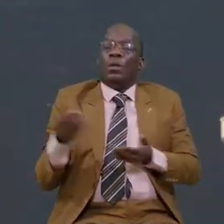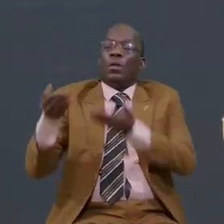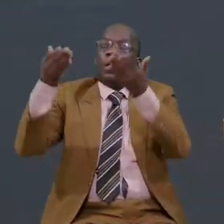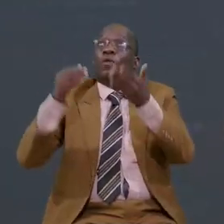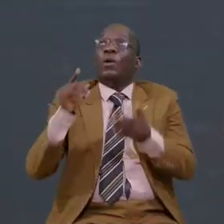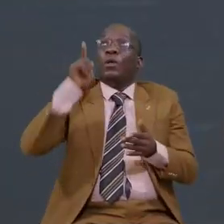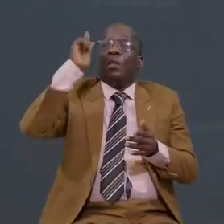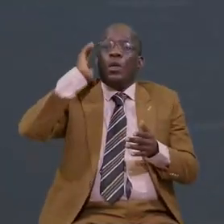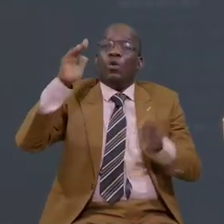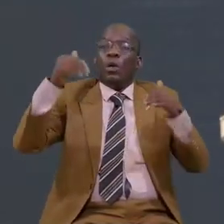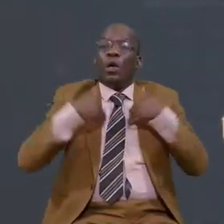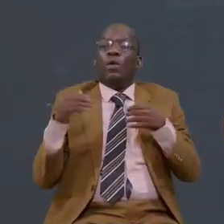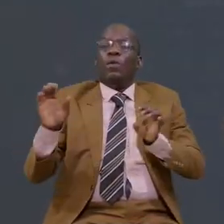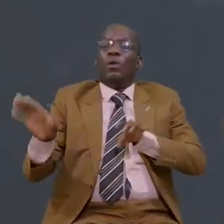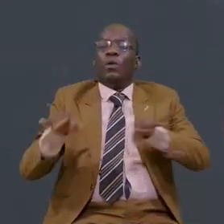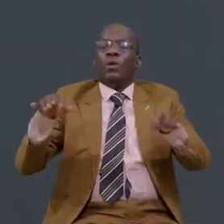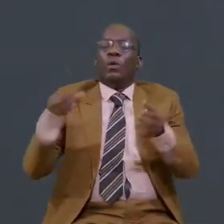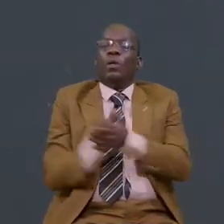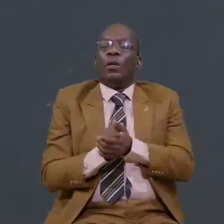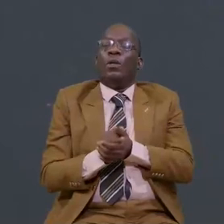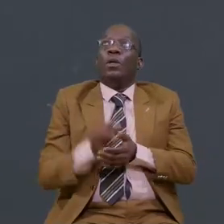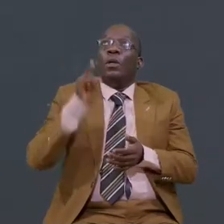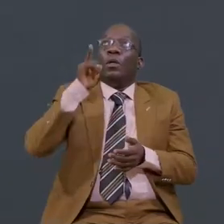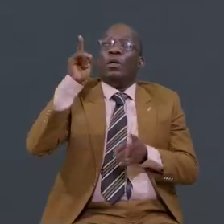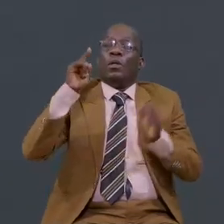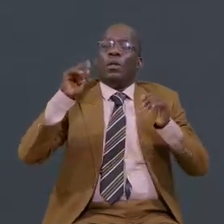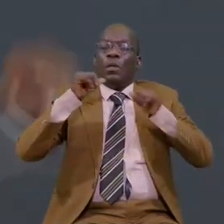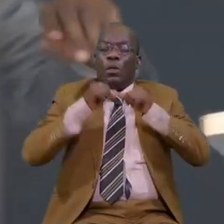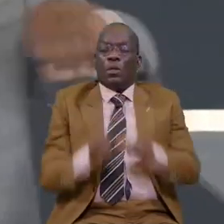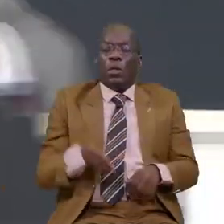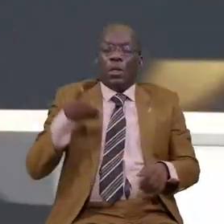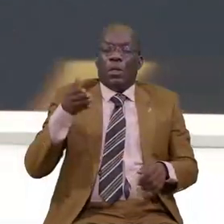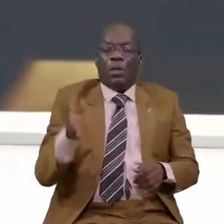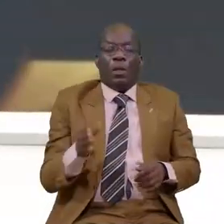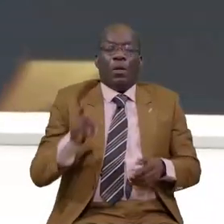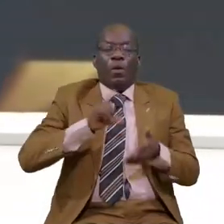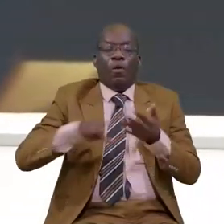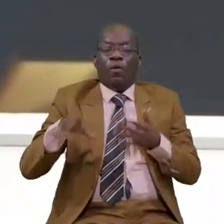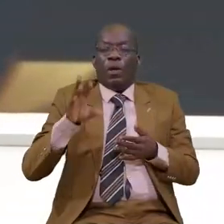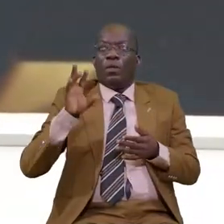le sacrifice sur la croix du calvaire, ils pouvaient s'échapper. Mais il est resté là.